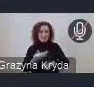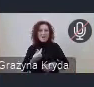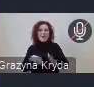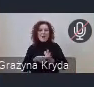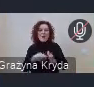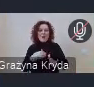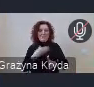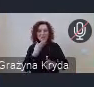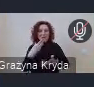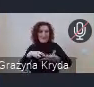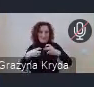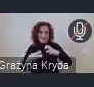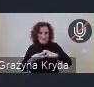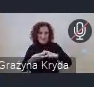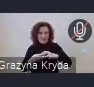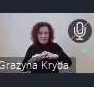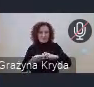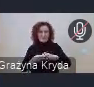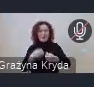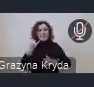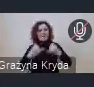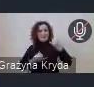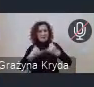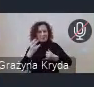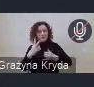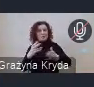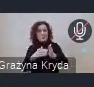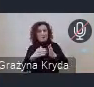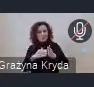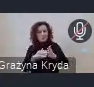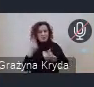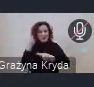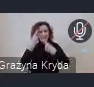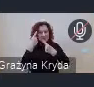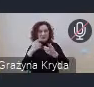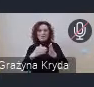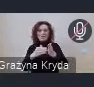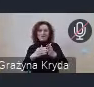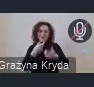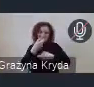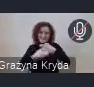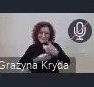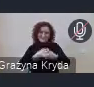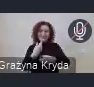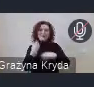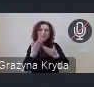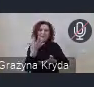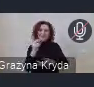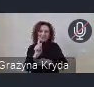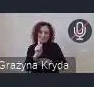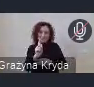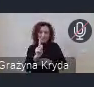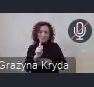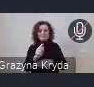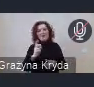zrobić 5 minut przerwy jeśli uczestnicy potrzebują Uważam że powinniśmy zrobić dajmy dajmy ludziom piątkę na toaletę dobrze zróbmy naprawdę piątkę dobra